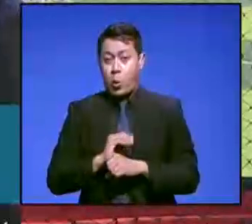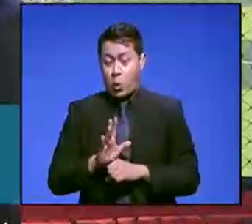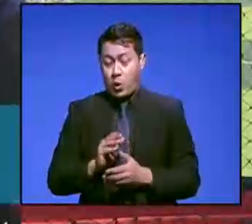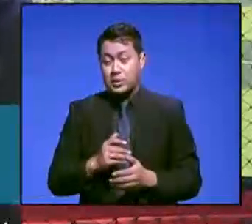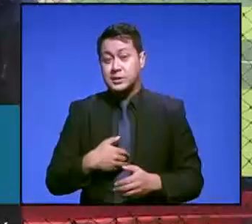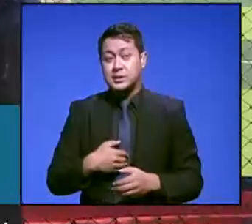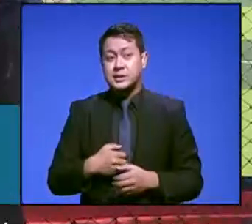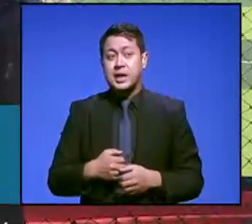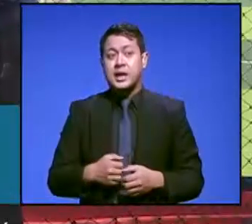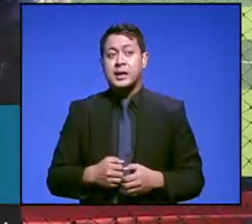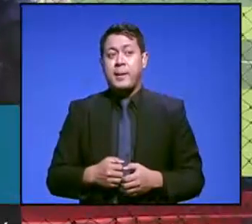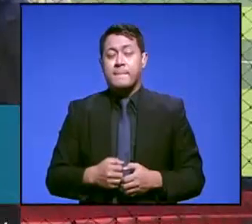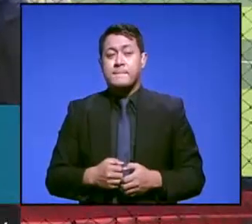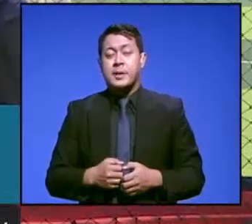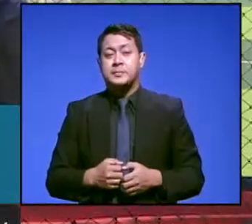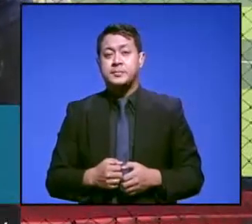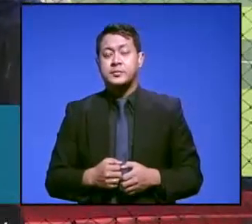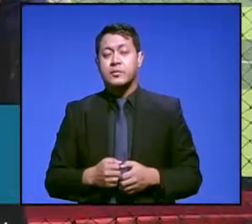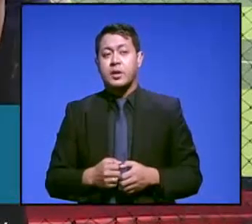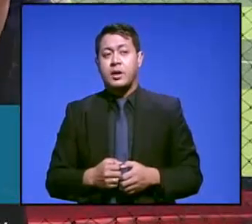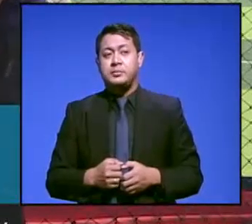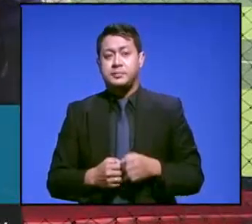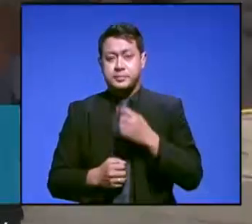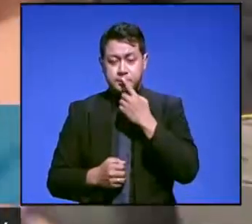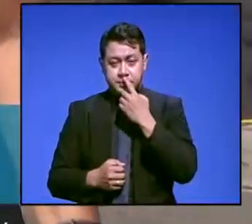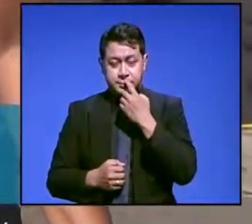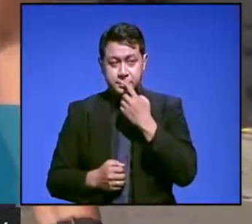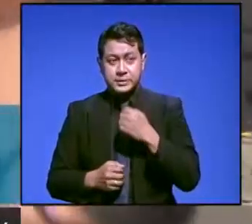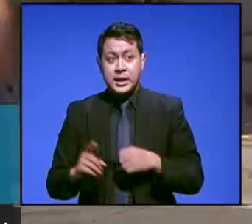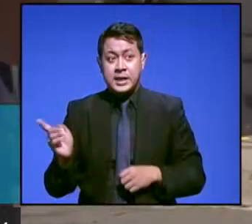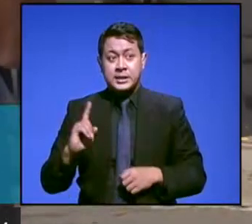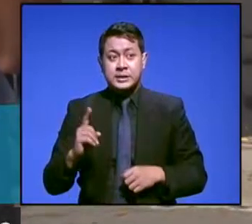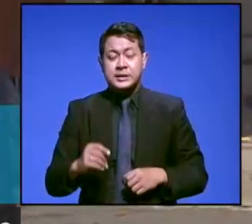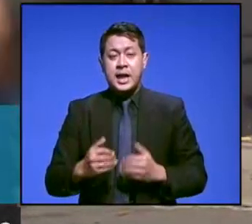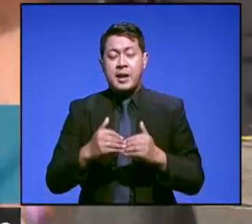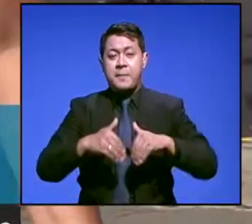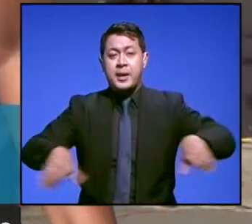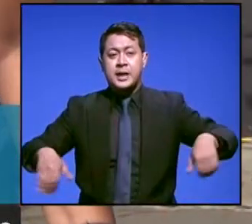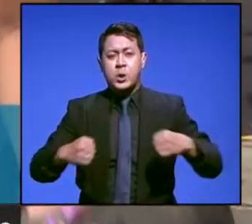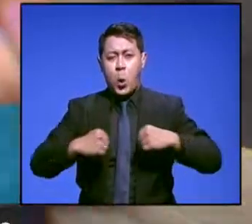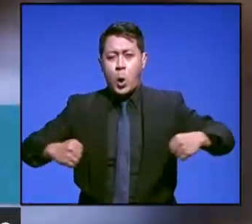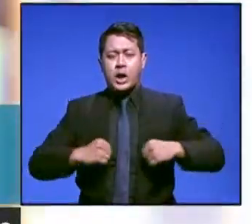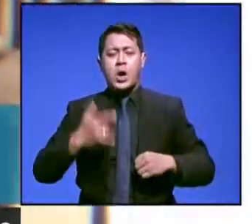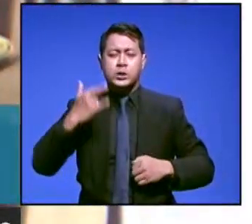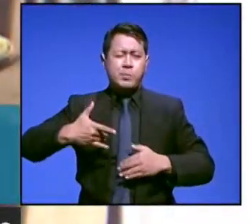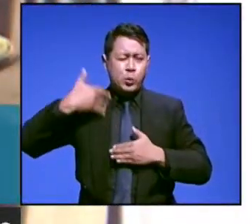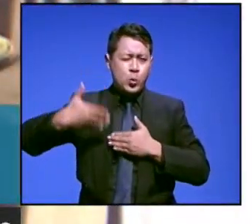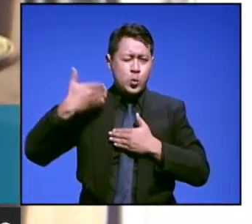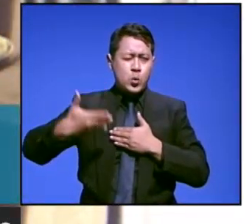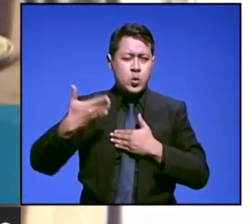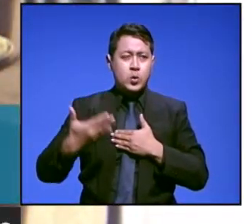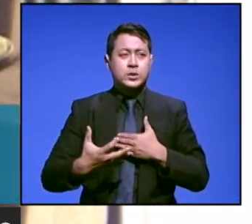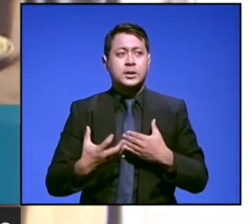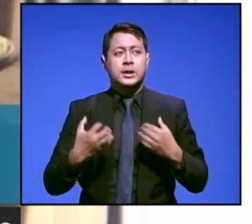Saat pergerakan kita dibatasi demi memutus penyebaran virus, jangan batasi kebiasaan berolahraga Anda.